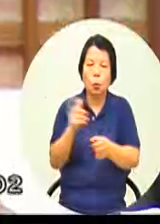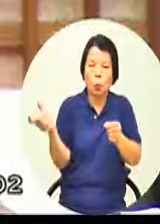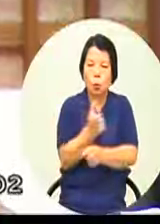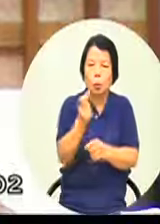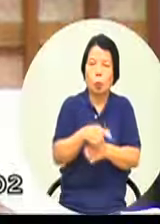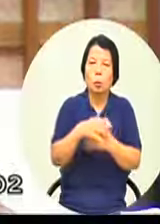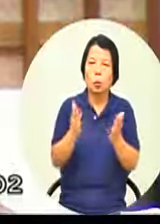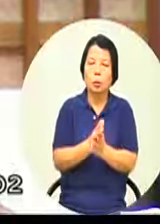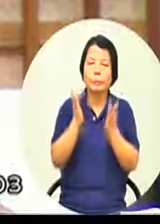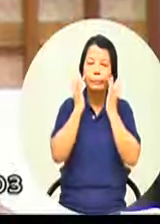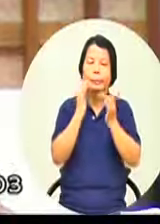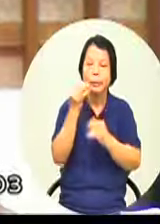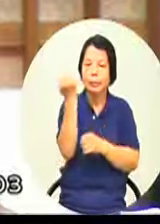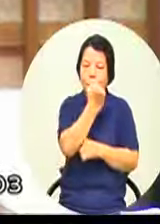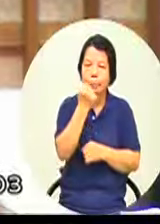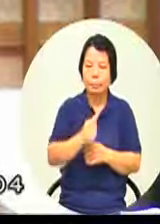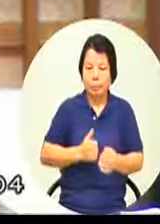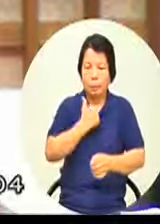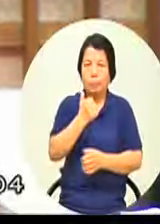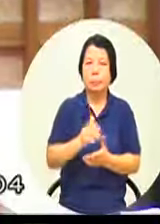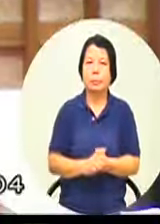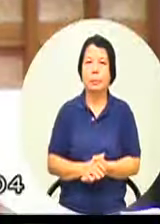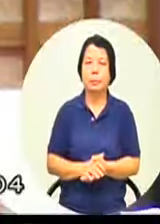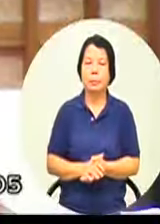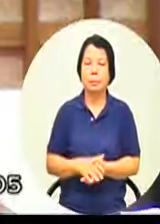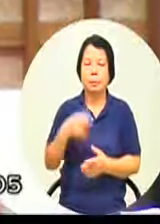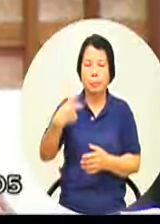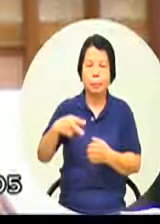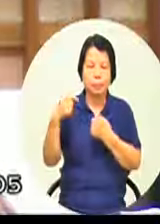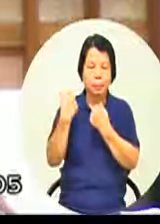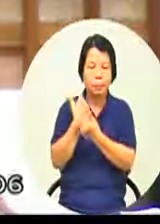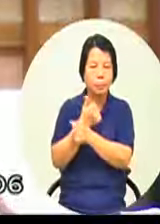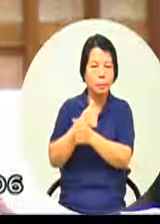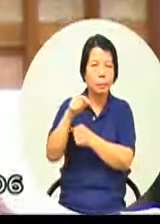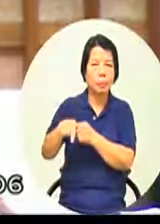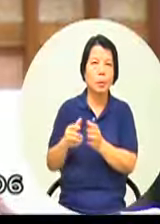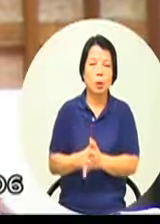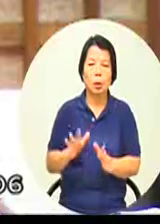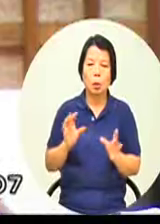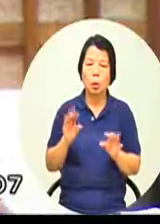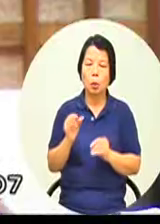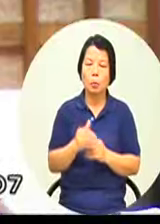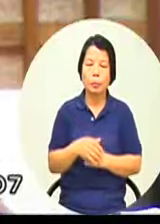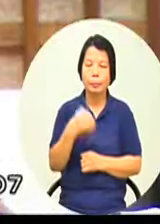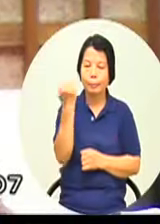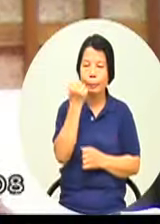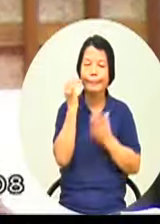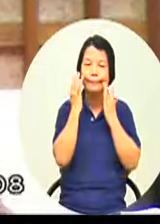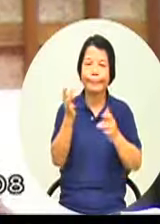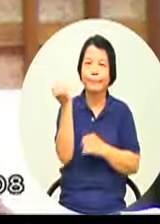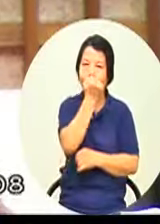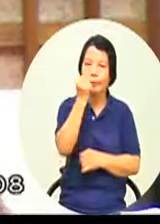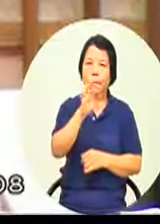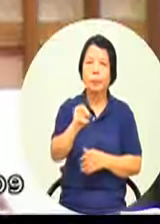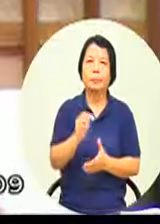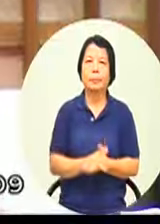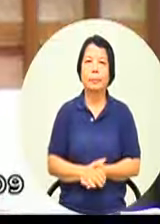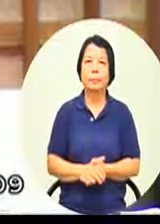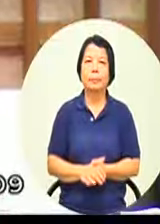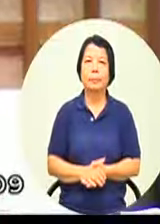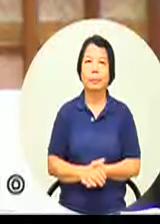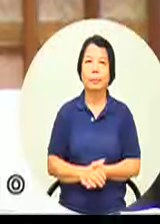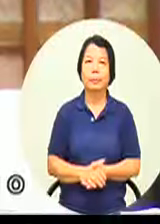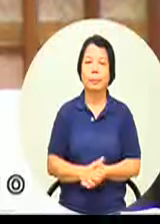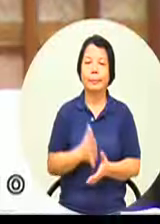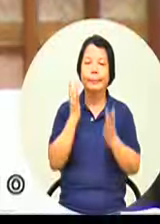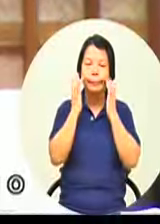虫。其实事实上我们再来思考，到底有没有菜虫， 我 而是因为我们来讲的话，